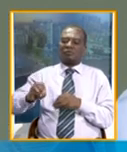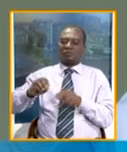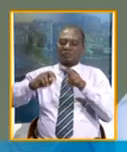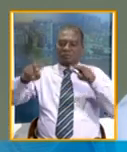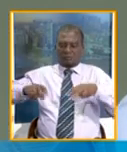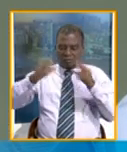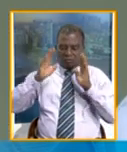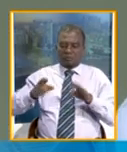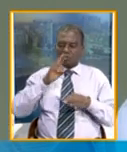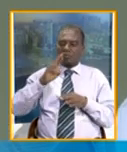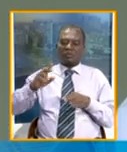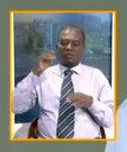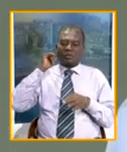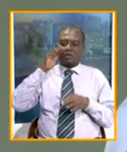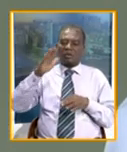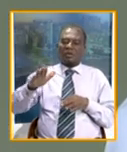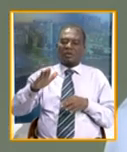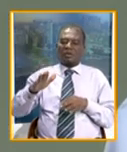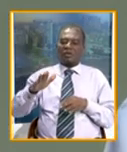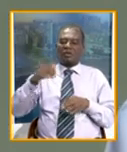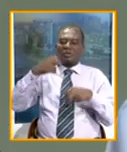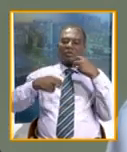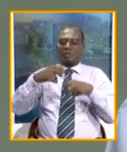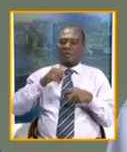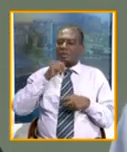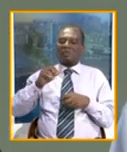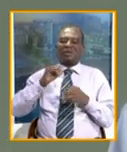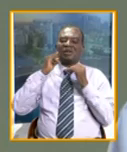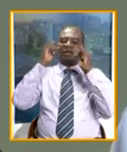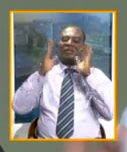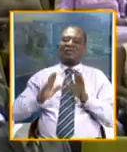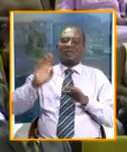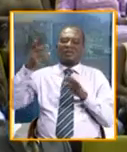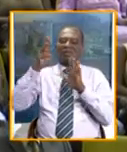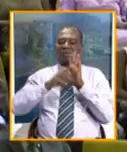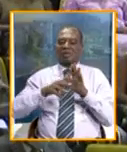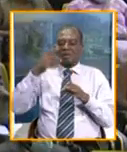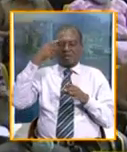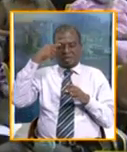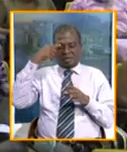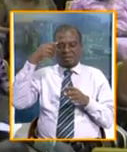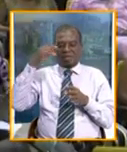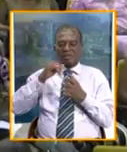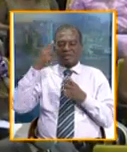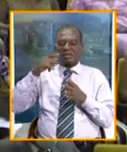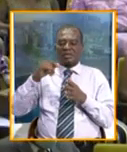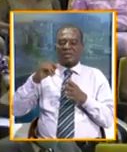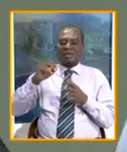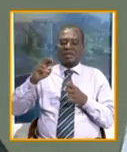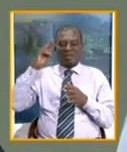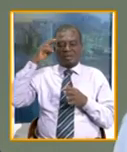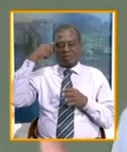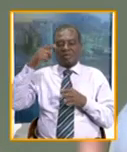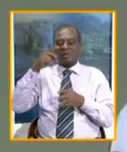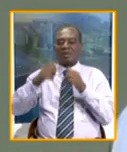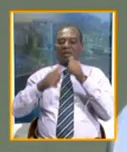des femmes. Donc le problème n'est pas que ivoirien. Et c'est la raison pour laquelle la Société mathématique de